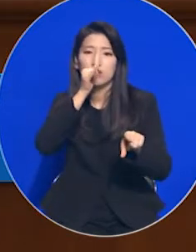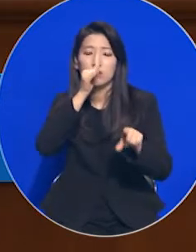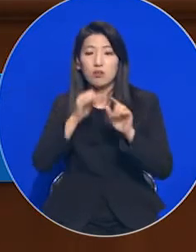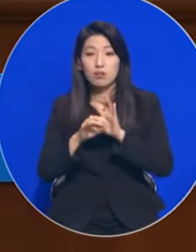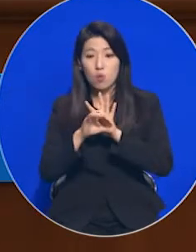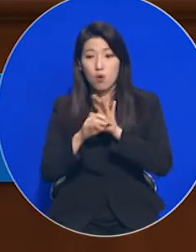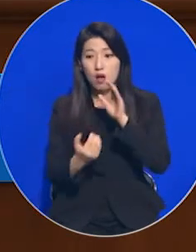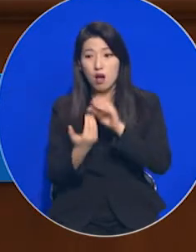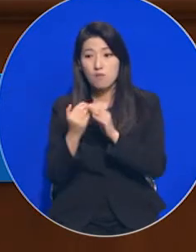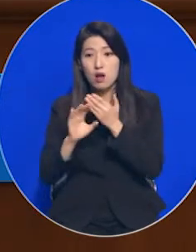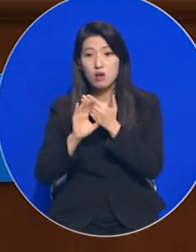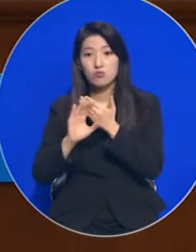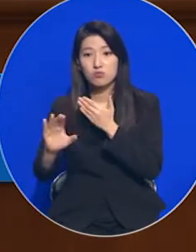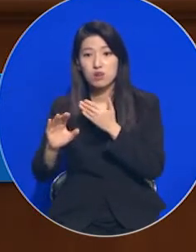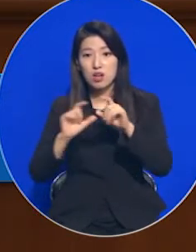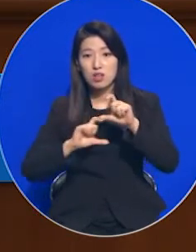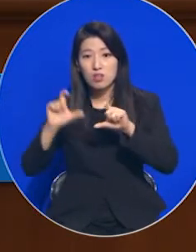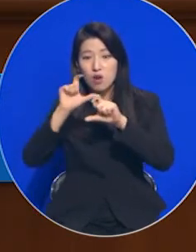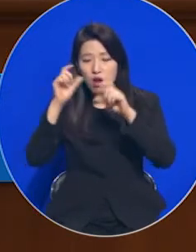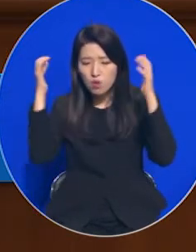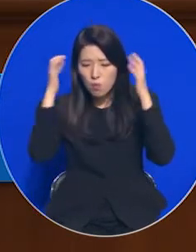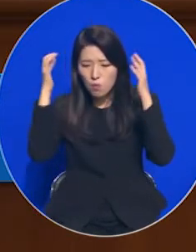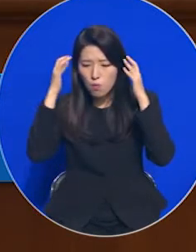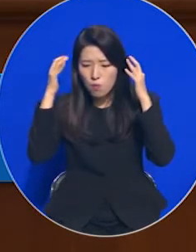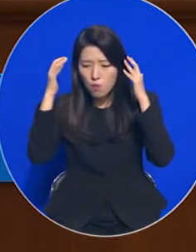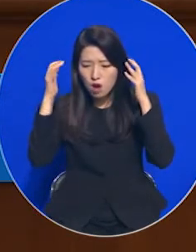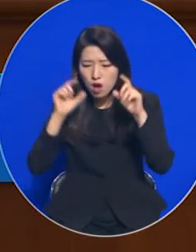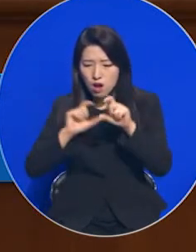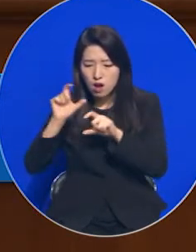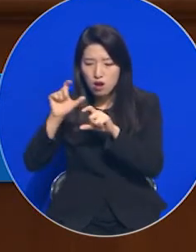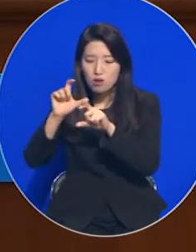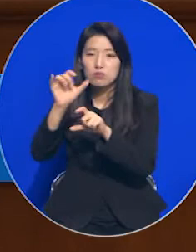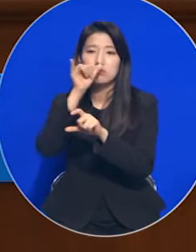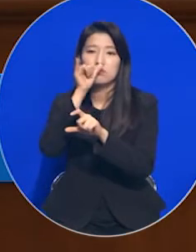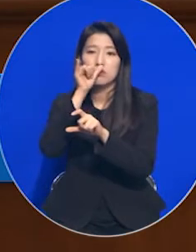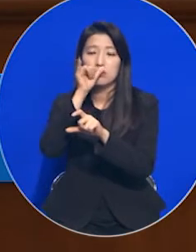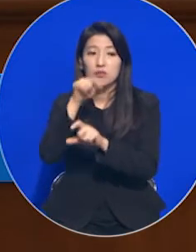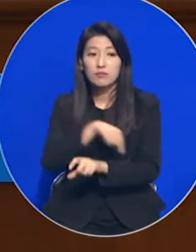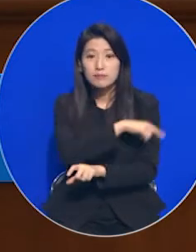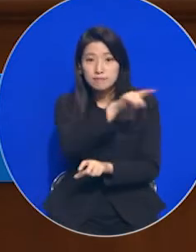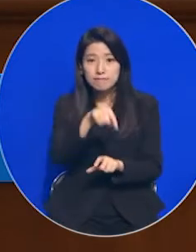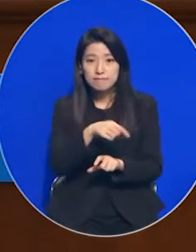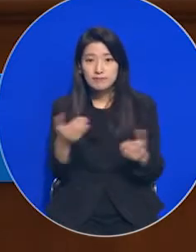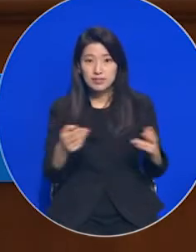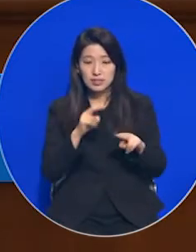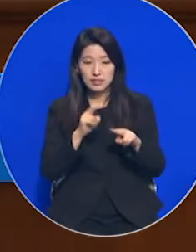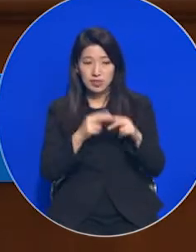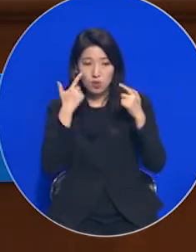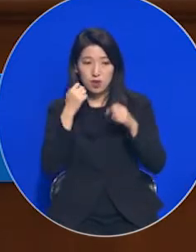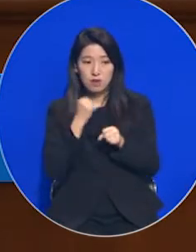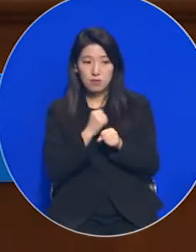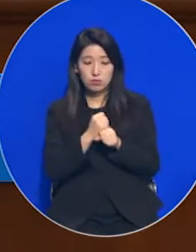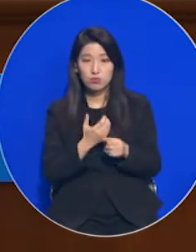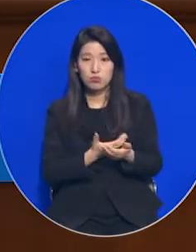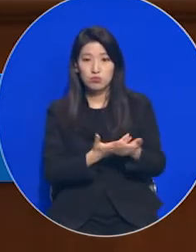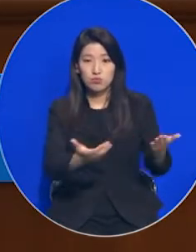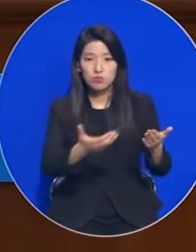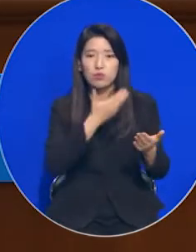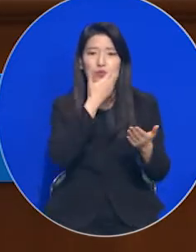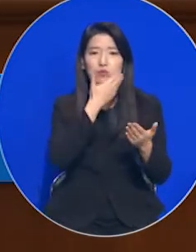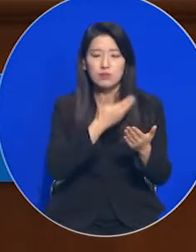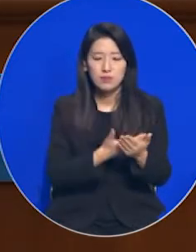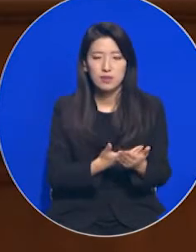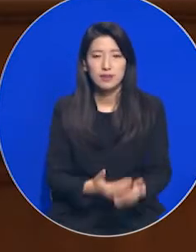불평등과 격차 확대 등도 우려되고 있으므로 취약계층 고용 지원에 대한 정책적인 중요도가 매우 커진